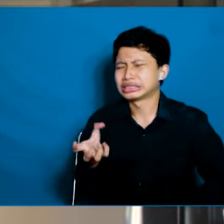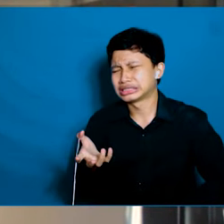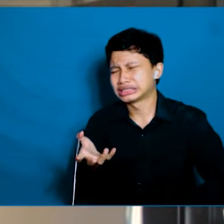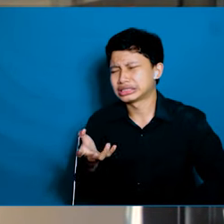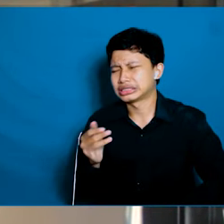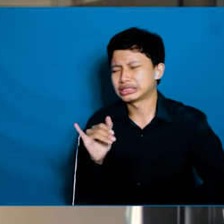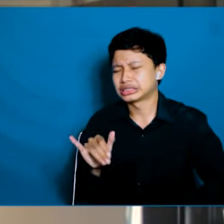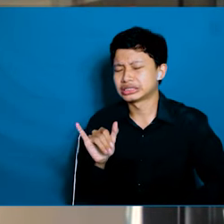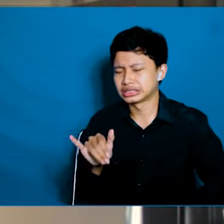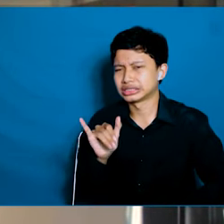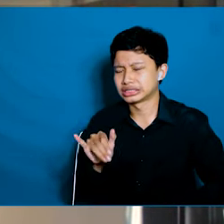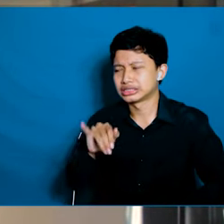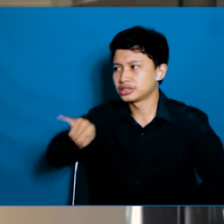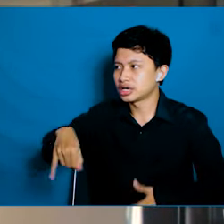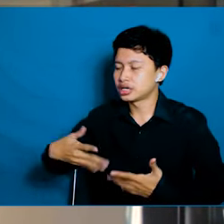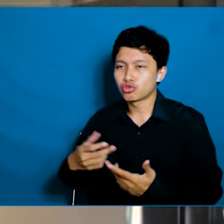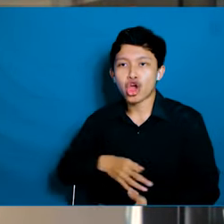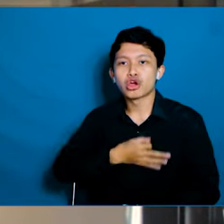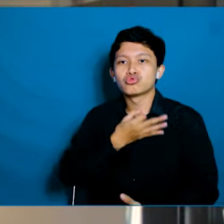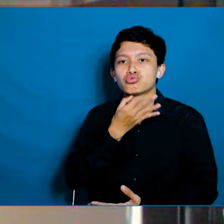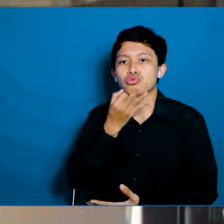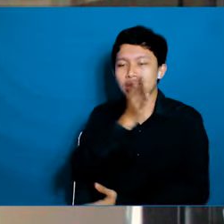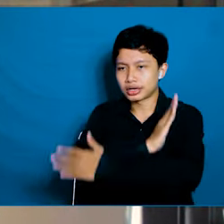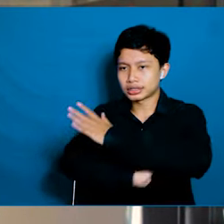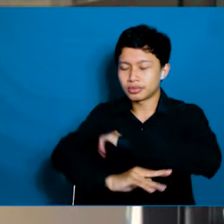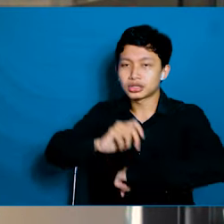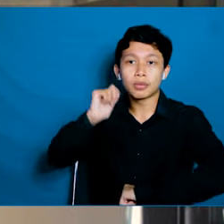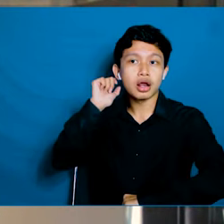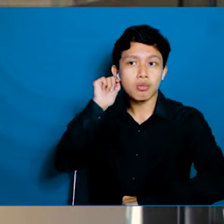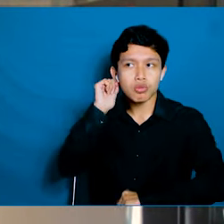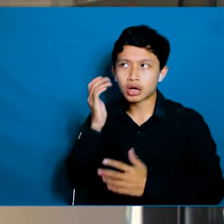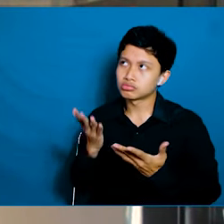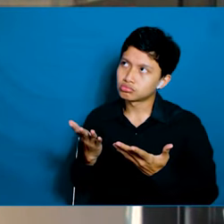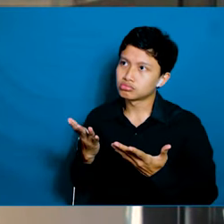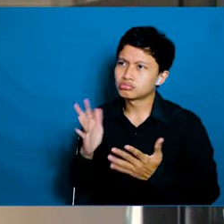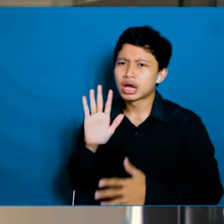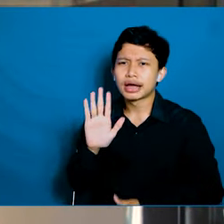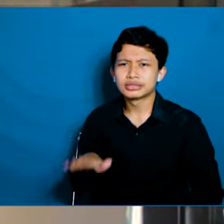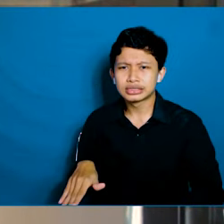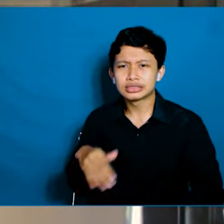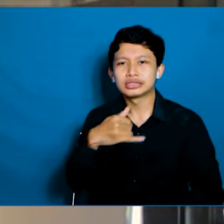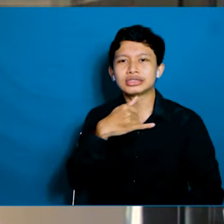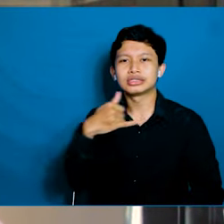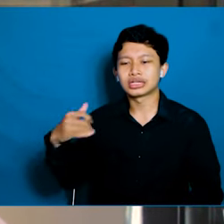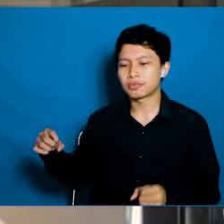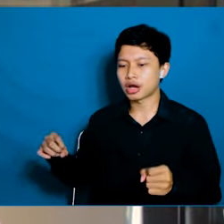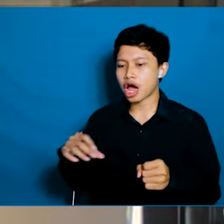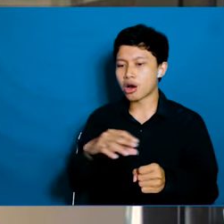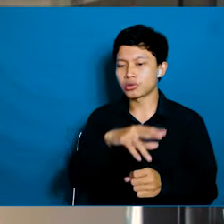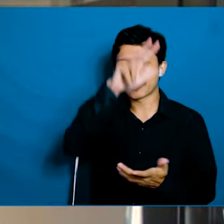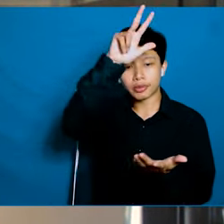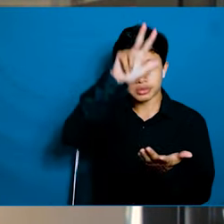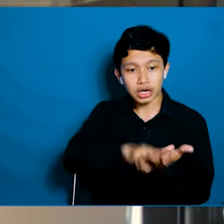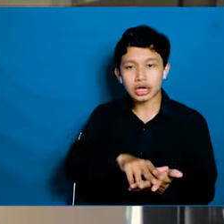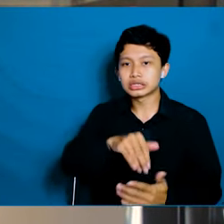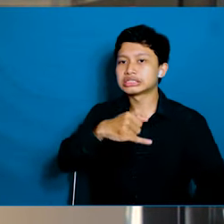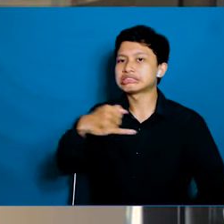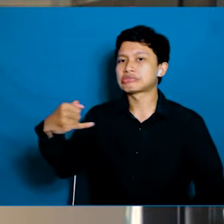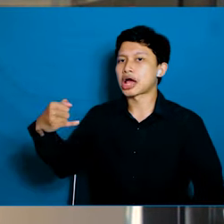sangat sedikit sekali, sehingga suara perempuan disabilitas sangat sedikit yang mempengaruhi pada